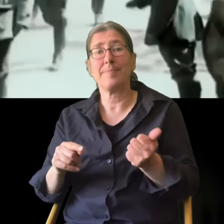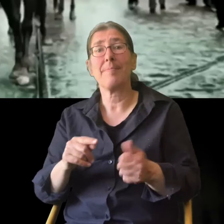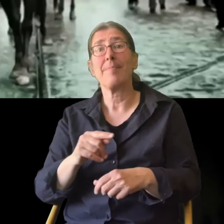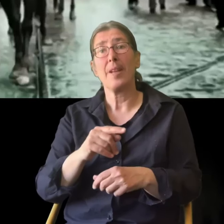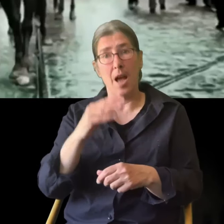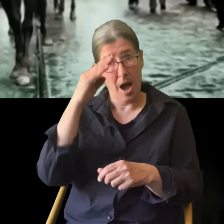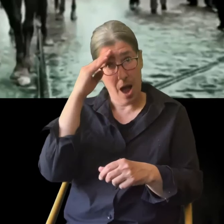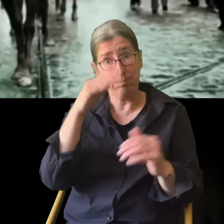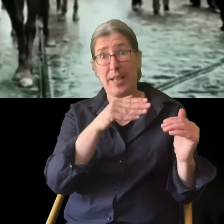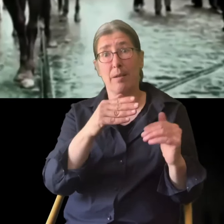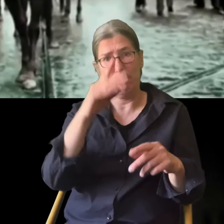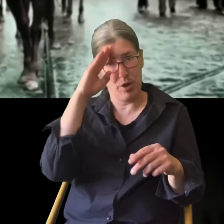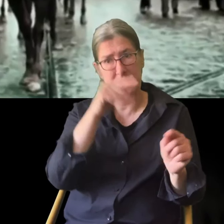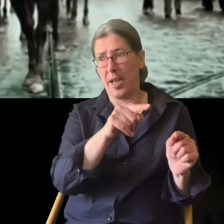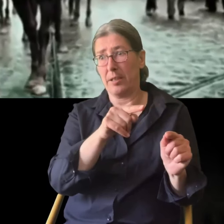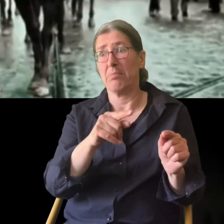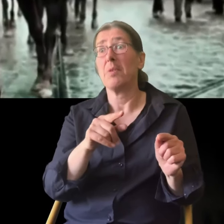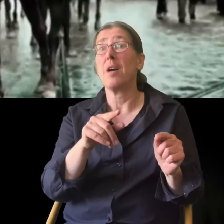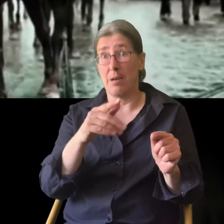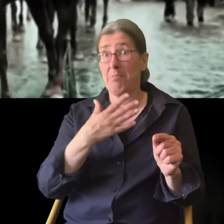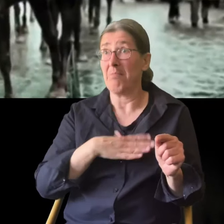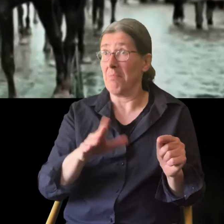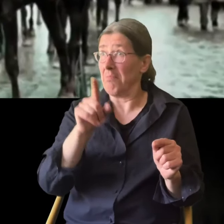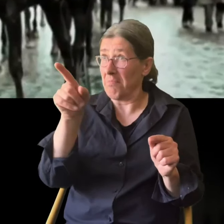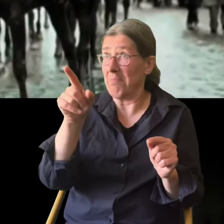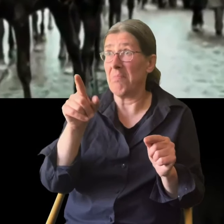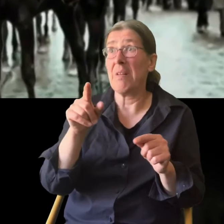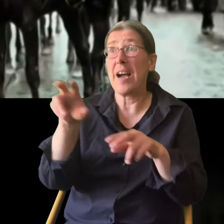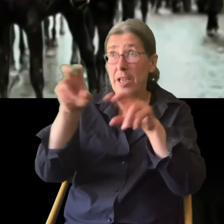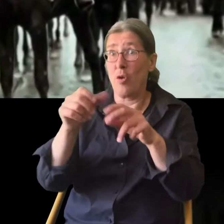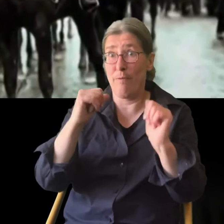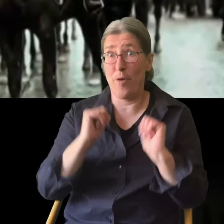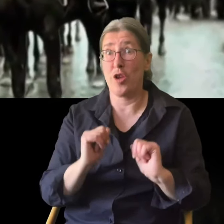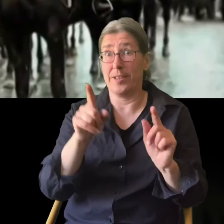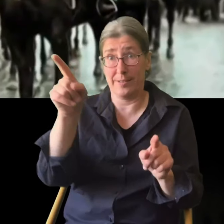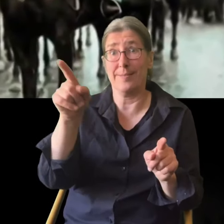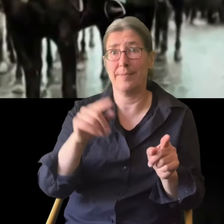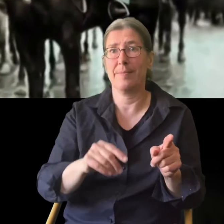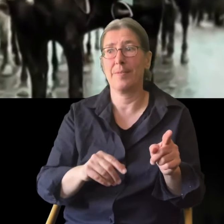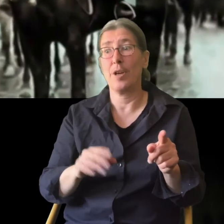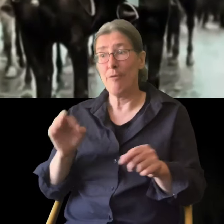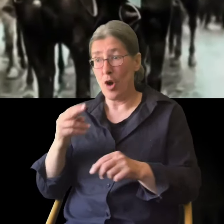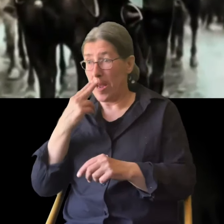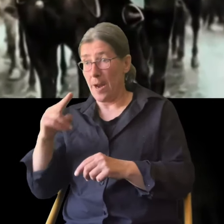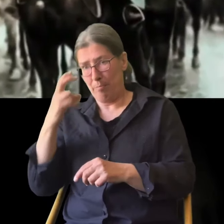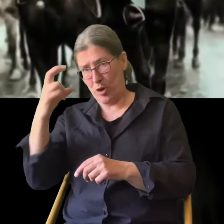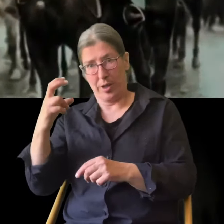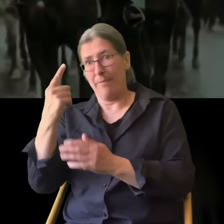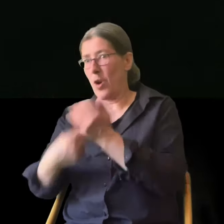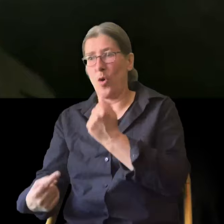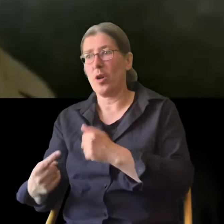Armee und Polizei beschließen jedoch, der Regierung gegenüber loyal zu bleiben. Für Hitler in München scheint alles verloren.